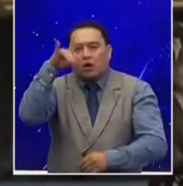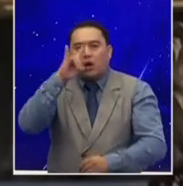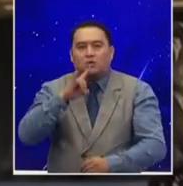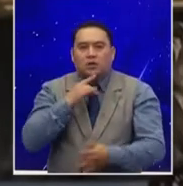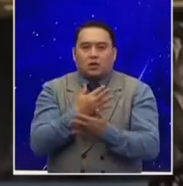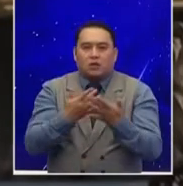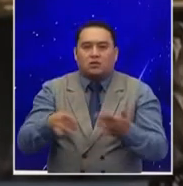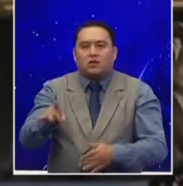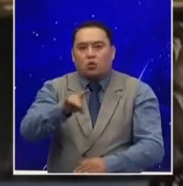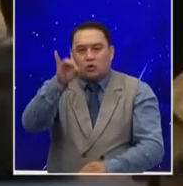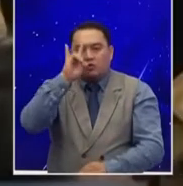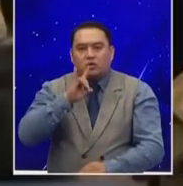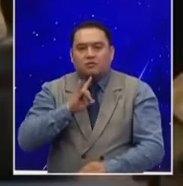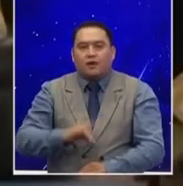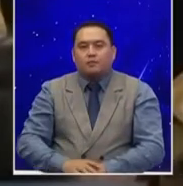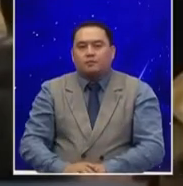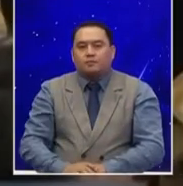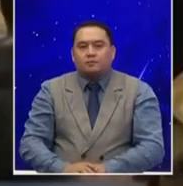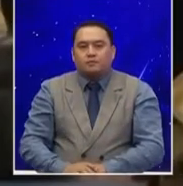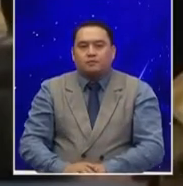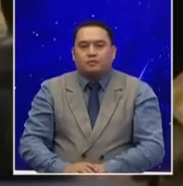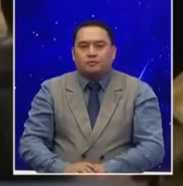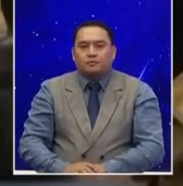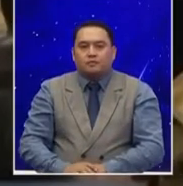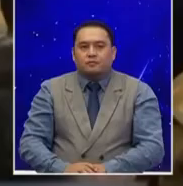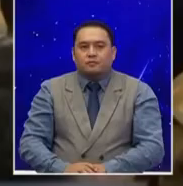в разных регионах страны.